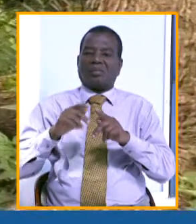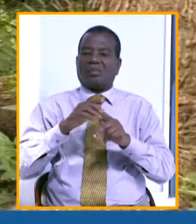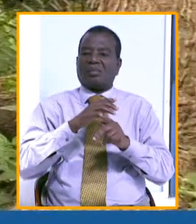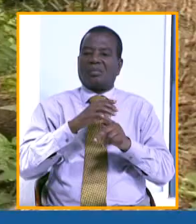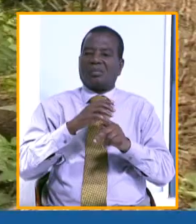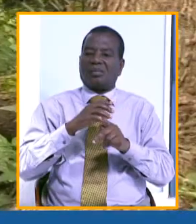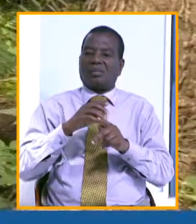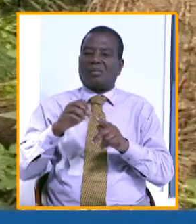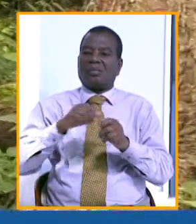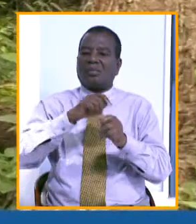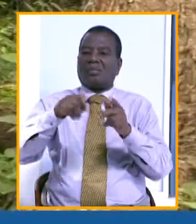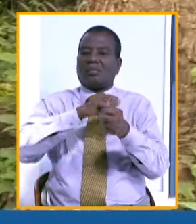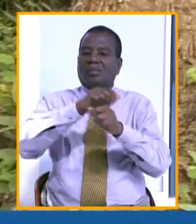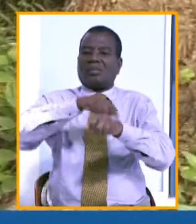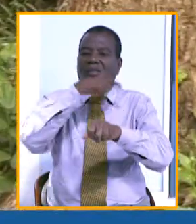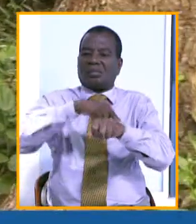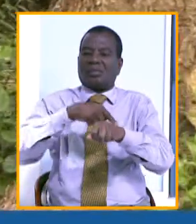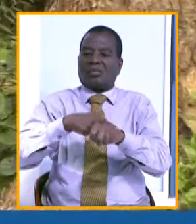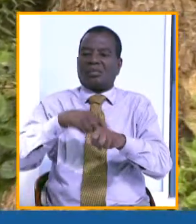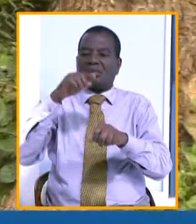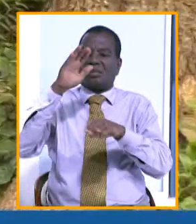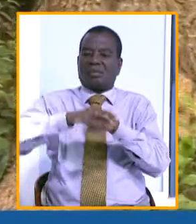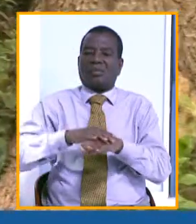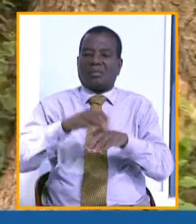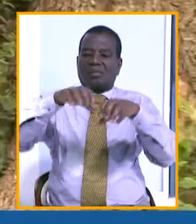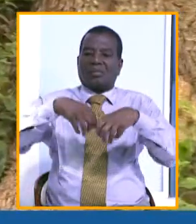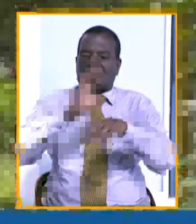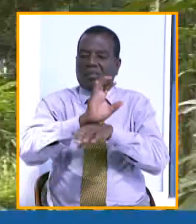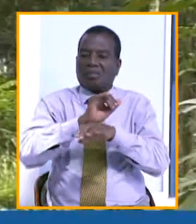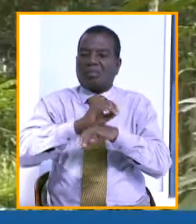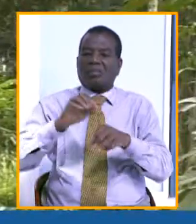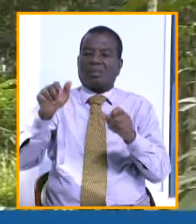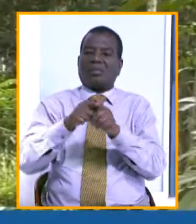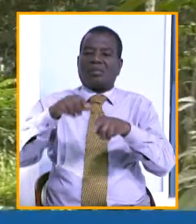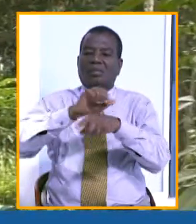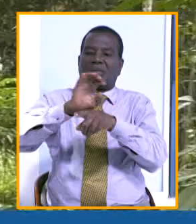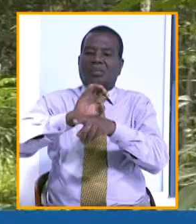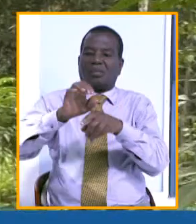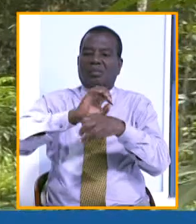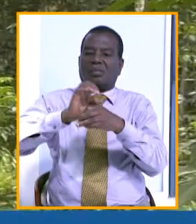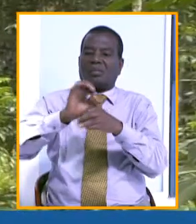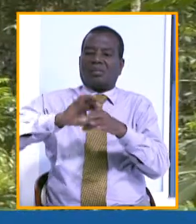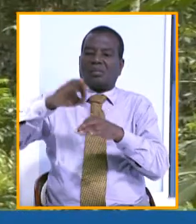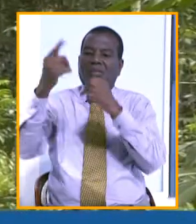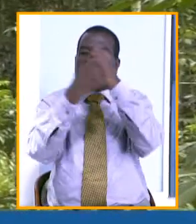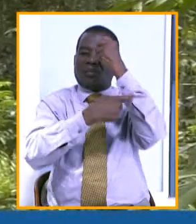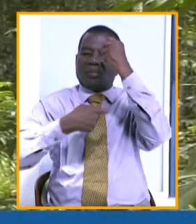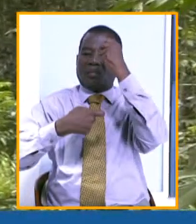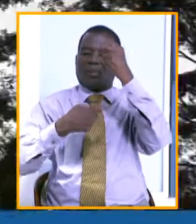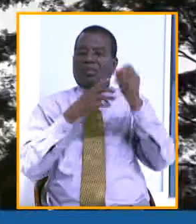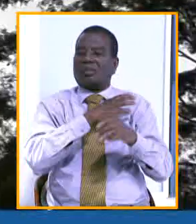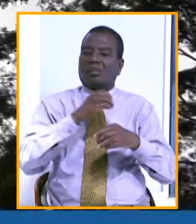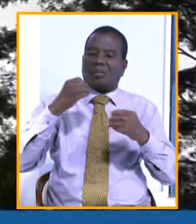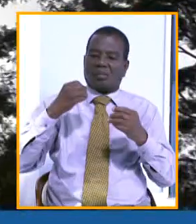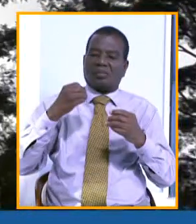agricultrices longtemps focalisées sur les cultures traditionnelles comme le café, le cacao ou l'EVA. Ce triomphe